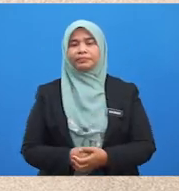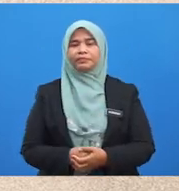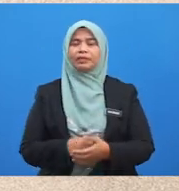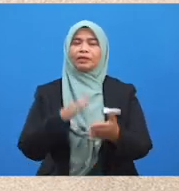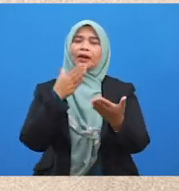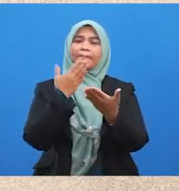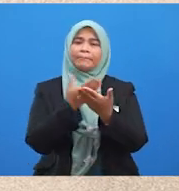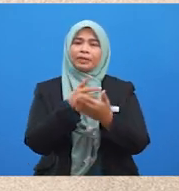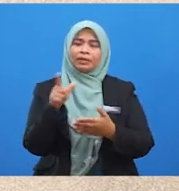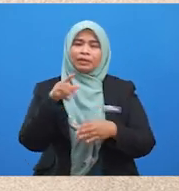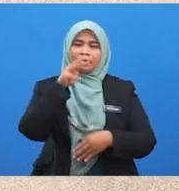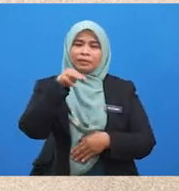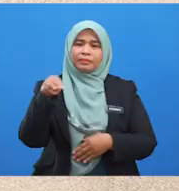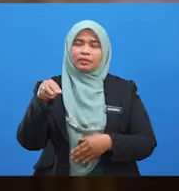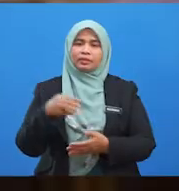Baiklah, murid-murid.